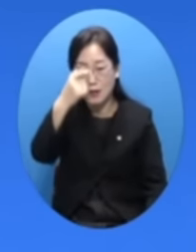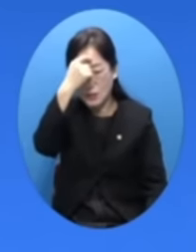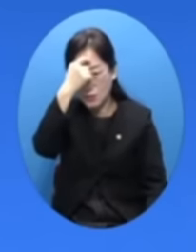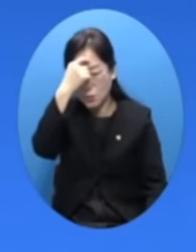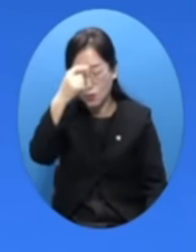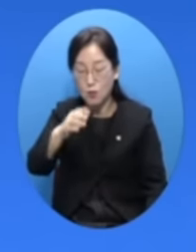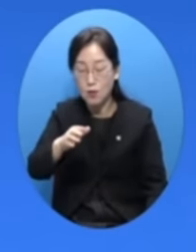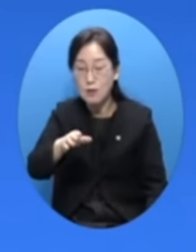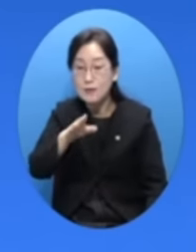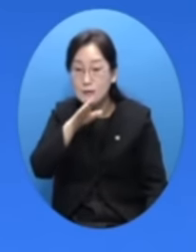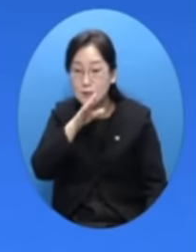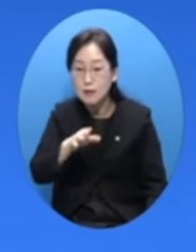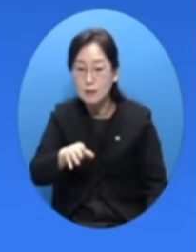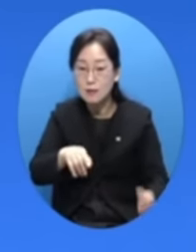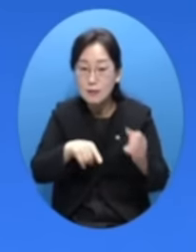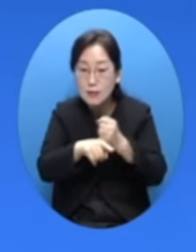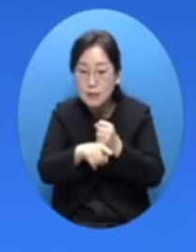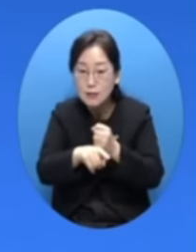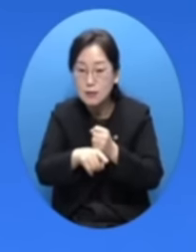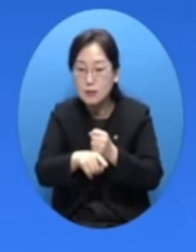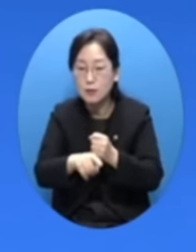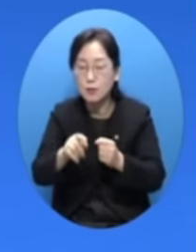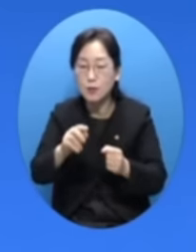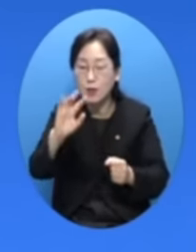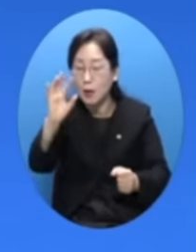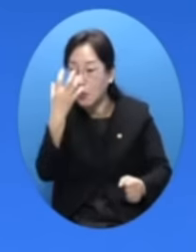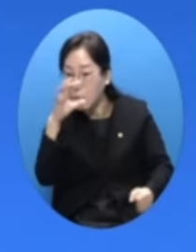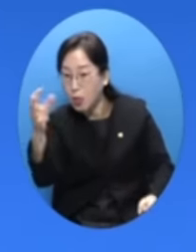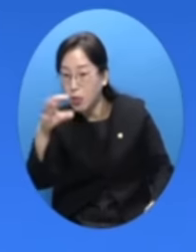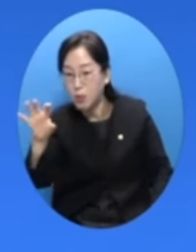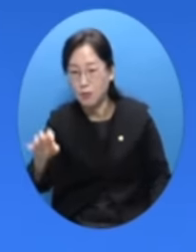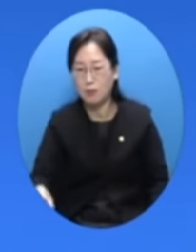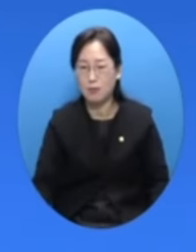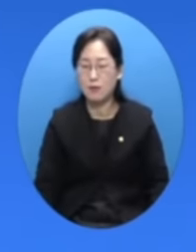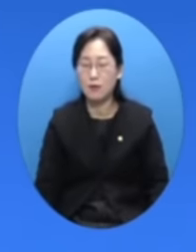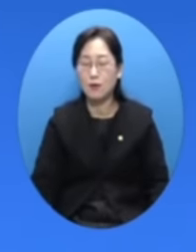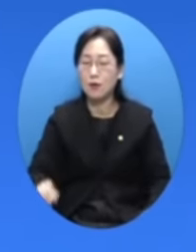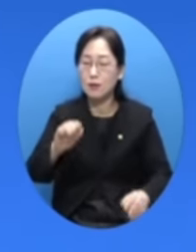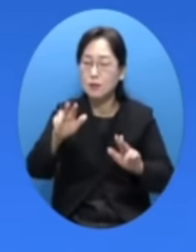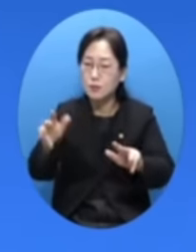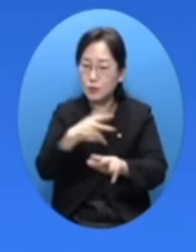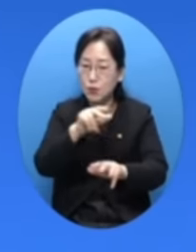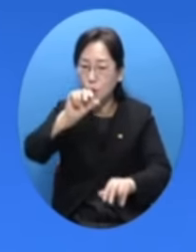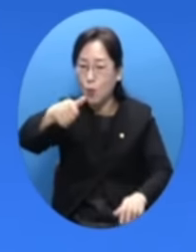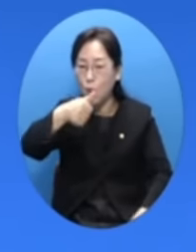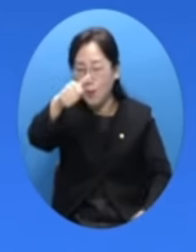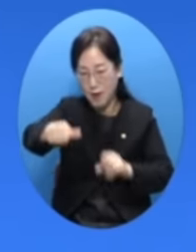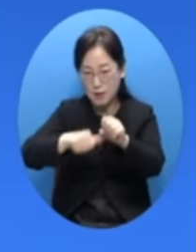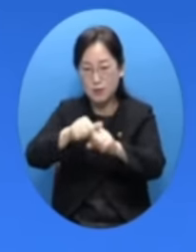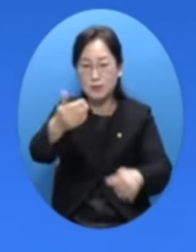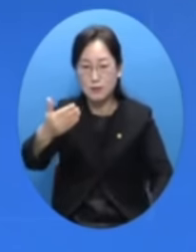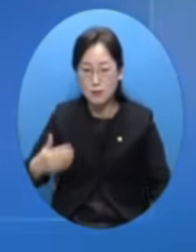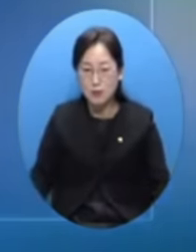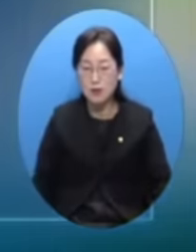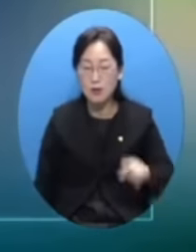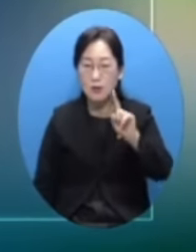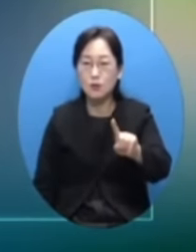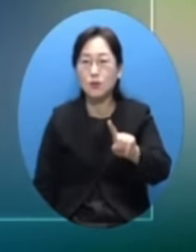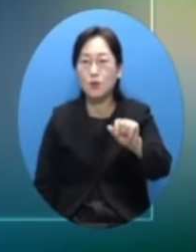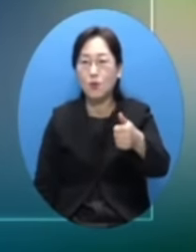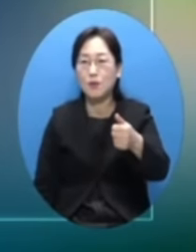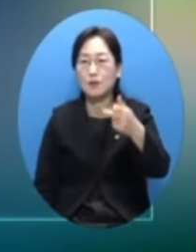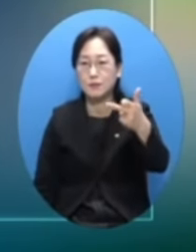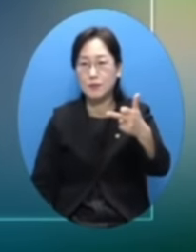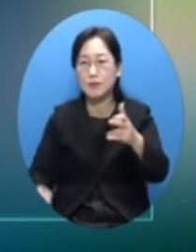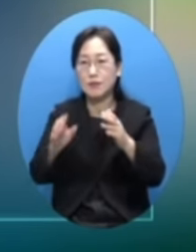흔들어 놓은 것입니다. 그래서 지금부터 506년 전에 1517년 10월 31일